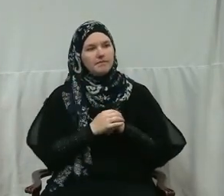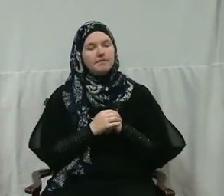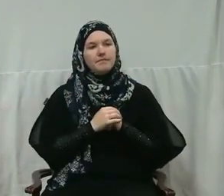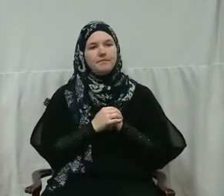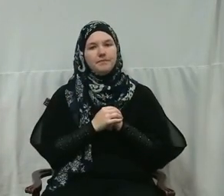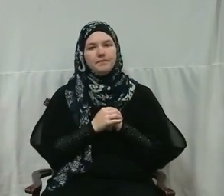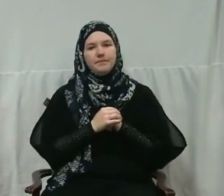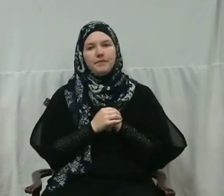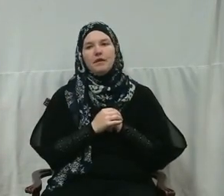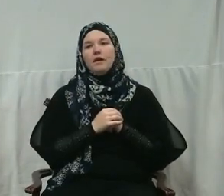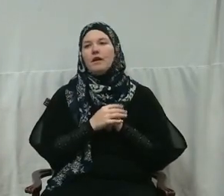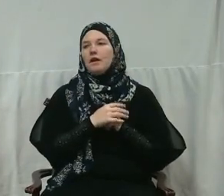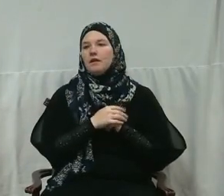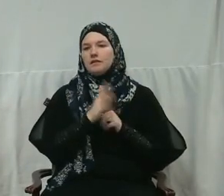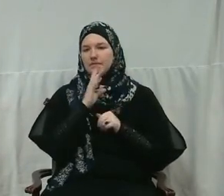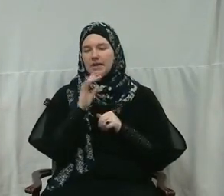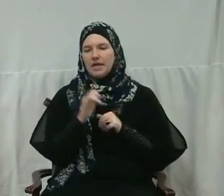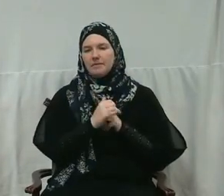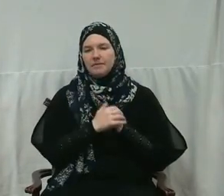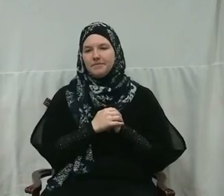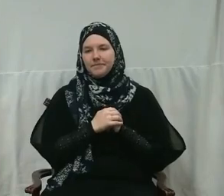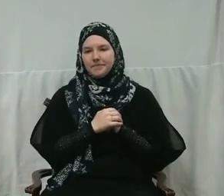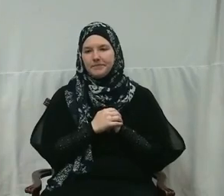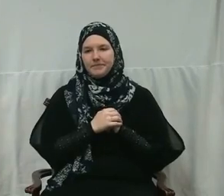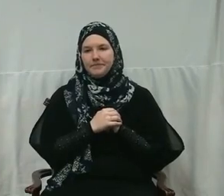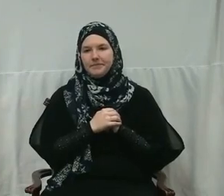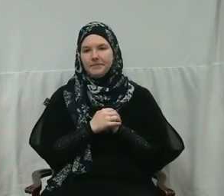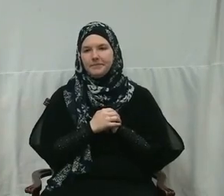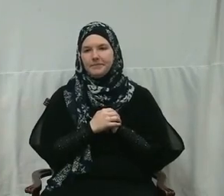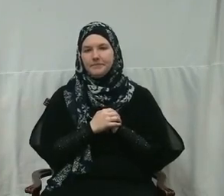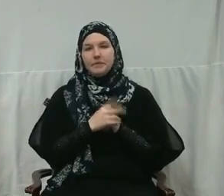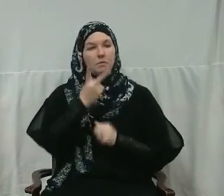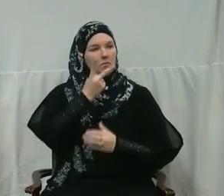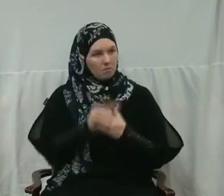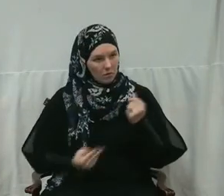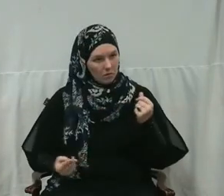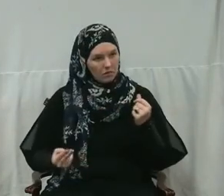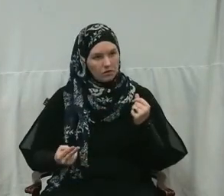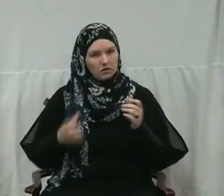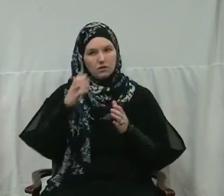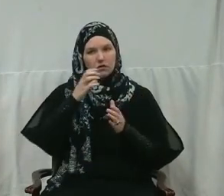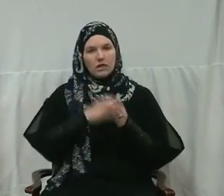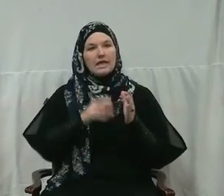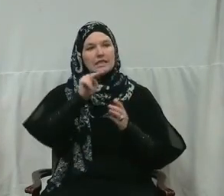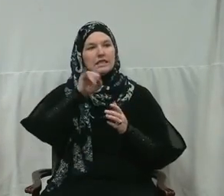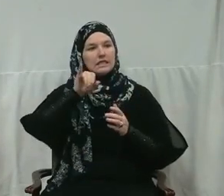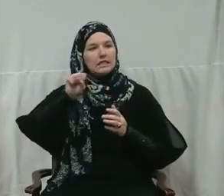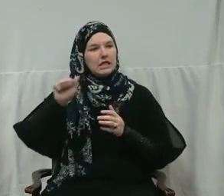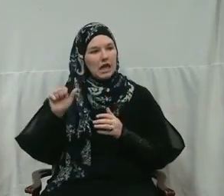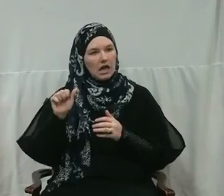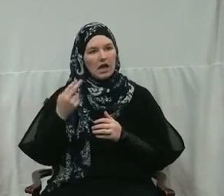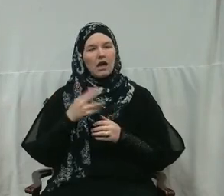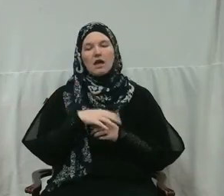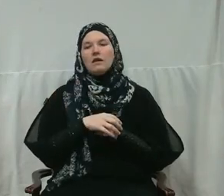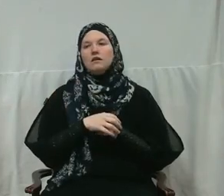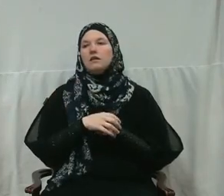بالقسط and كونوا قوامين لله. Both in Surah Al-Nisa and Surah Al-Ma'idah.